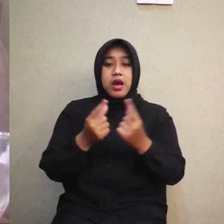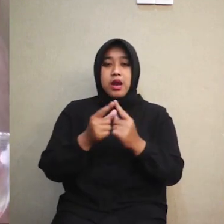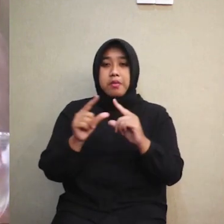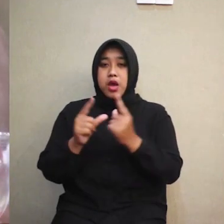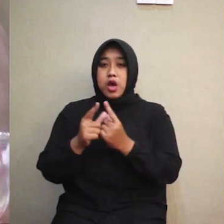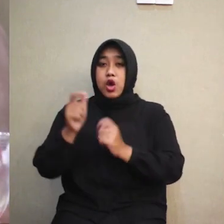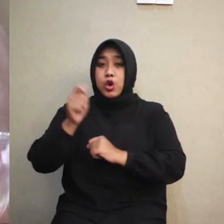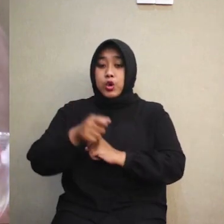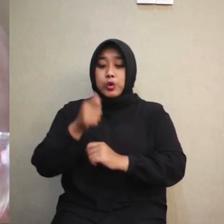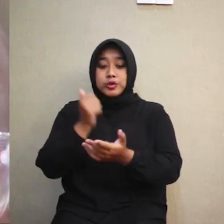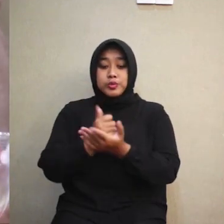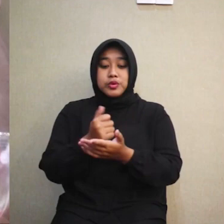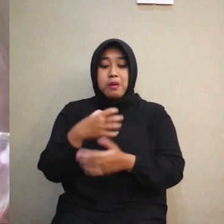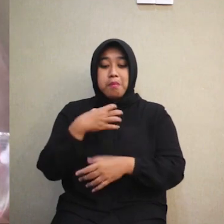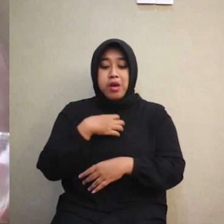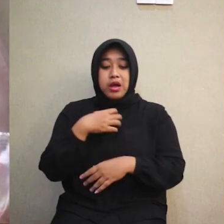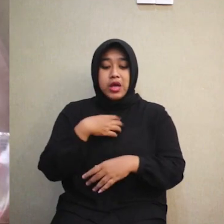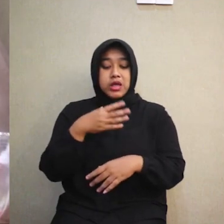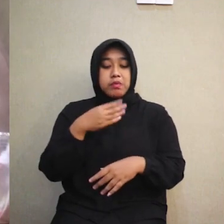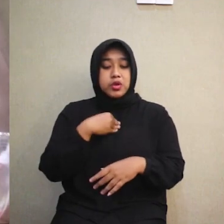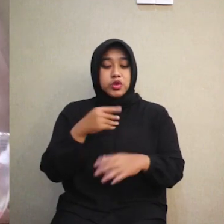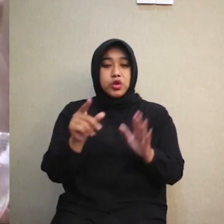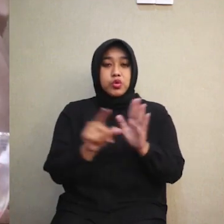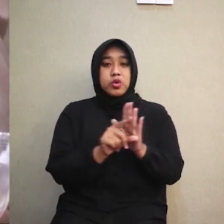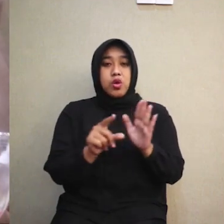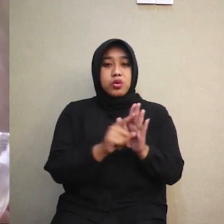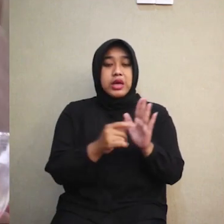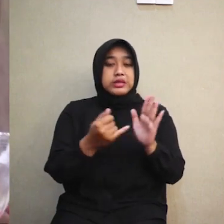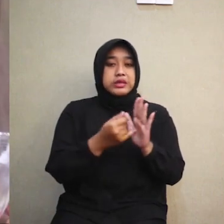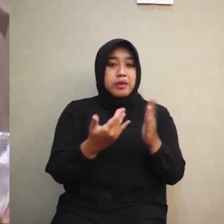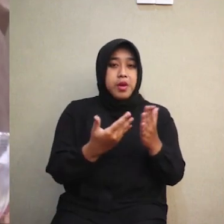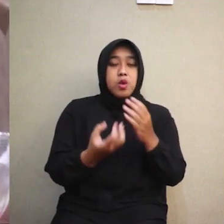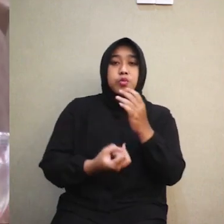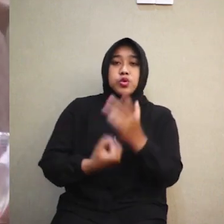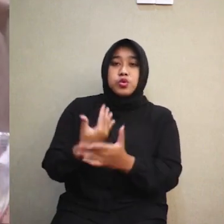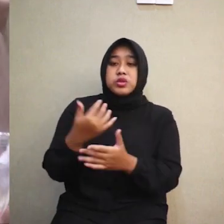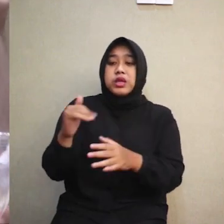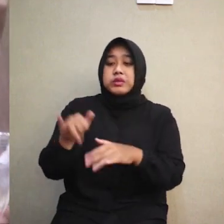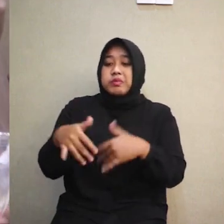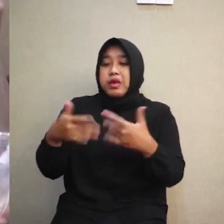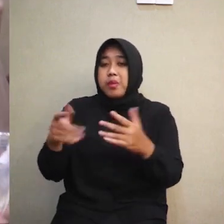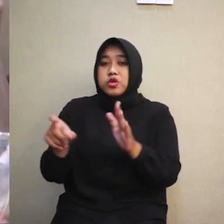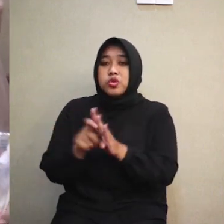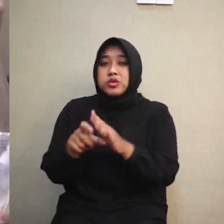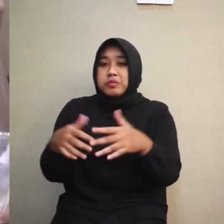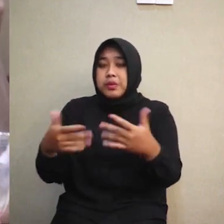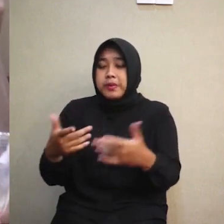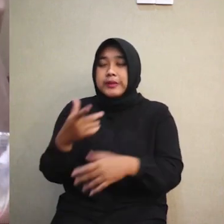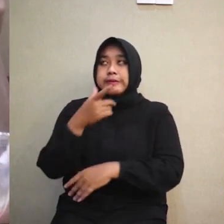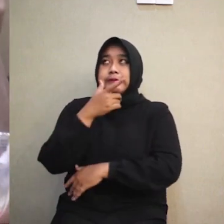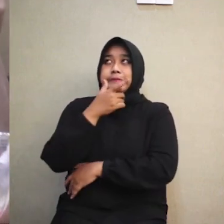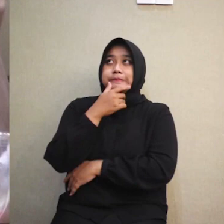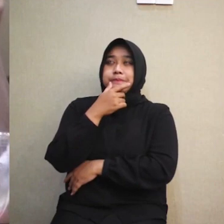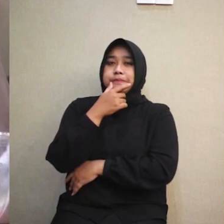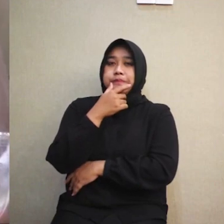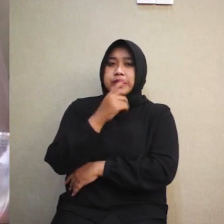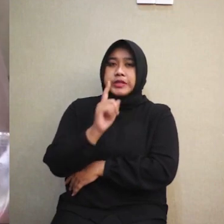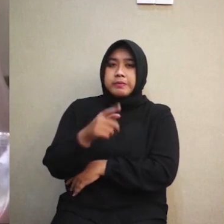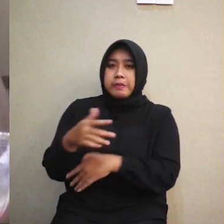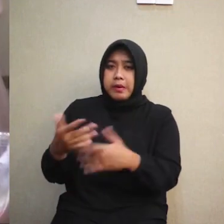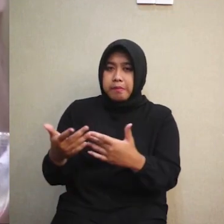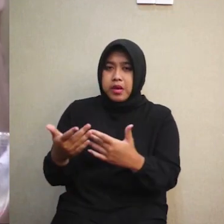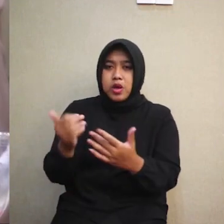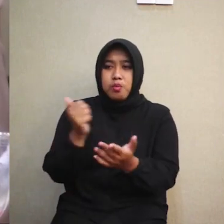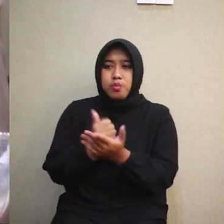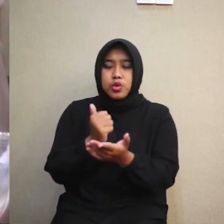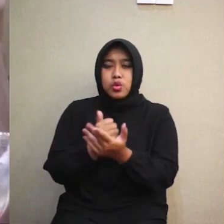penegak hukum itu sebetulnya Apa yang dimaknai apa yang dimaksud di dalam undang-undang dan implementasinya akan seperti apa karena memang